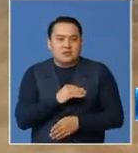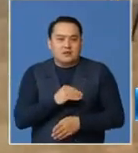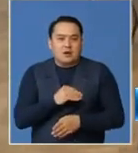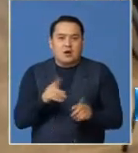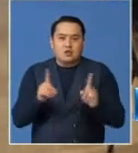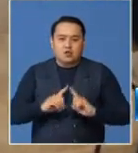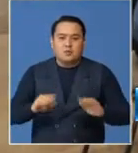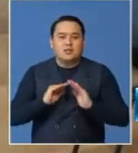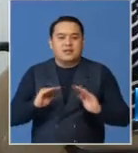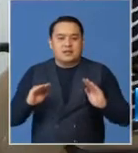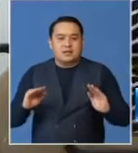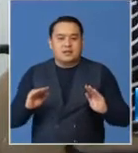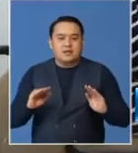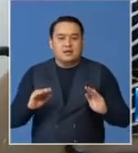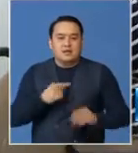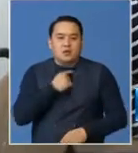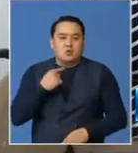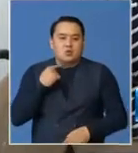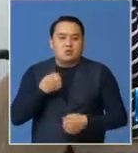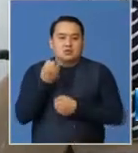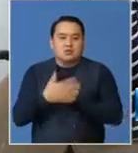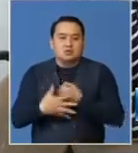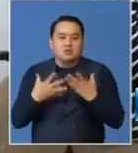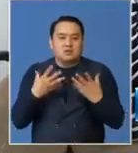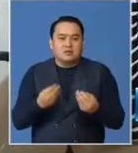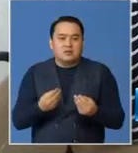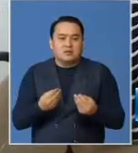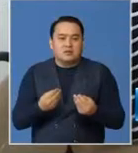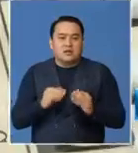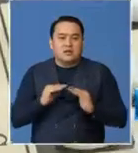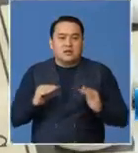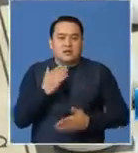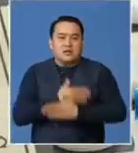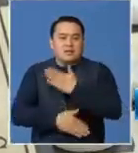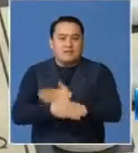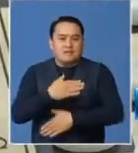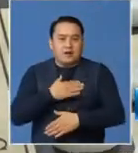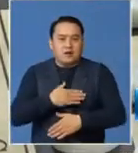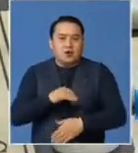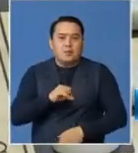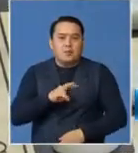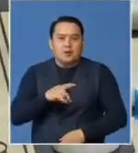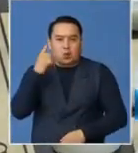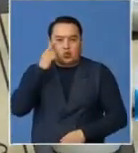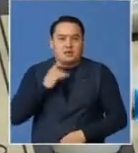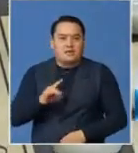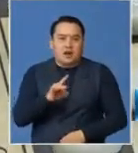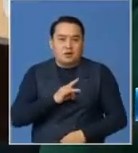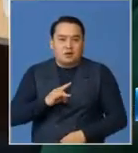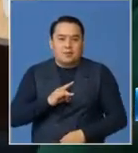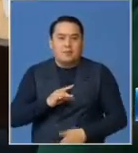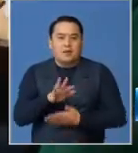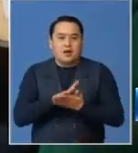и особенные дети. Воспитанники Талдыкурганского центра дневного пребывания для детей-инвалидов «Байтерек» и «Умыт» Коксурского района.